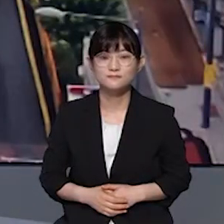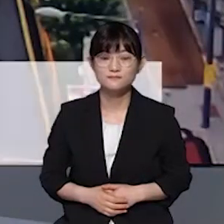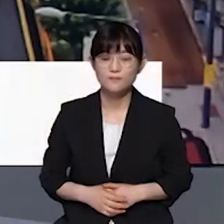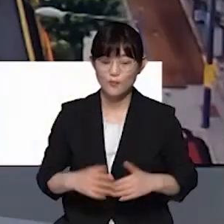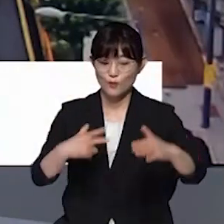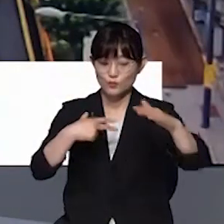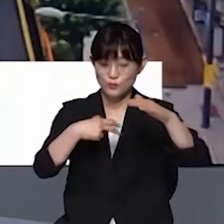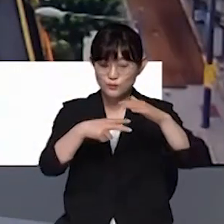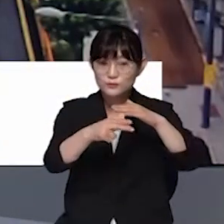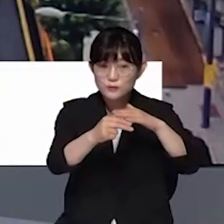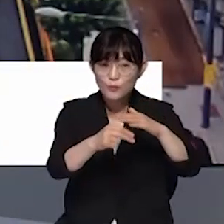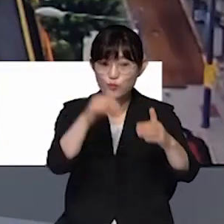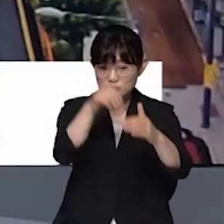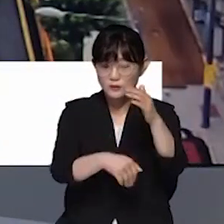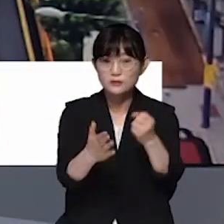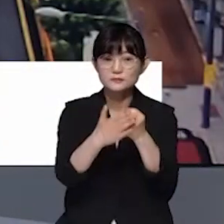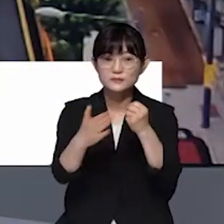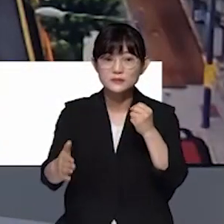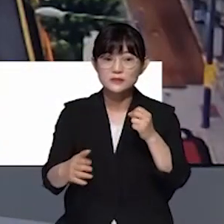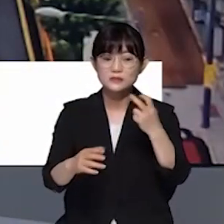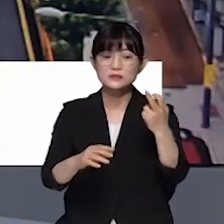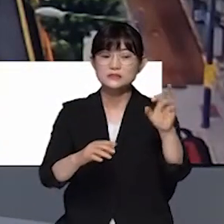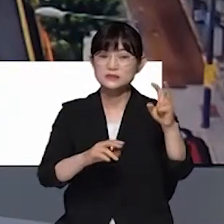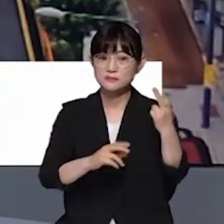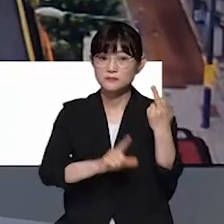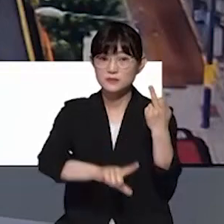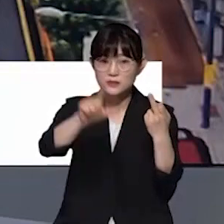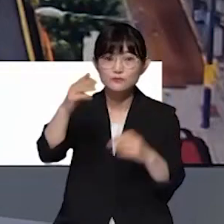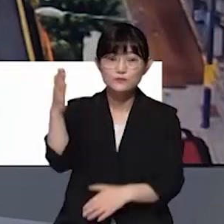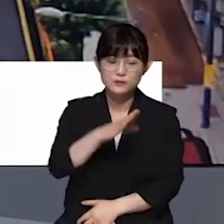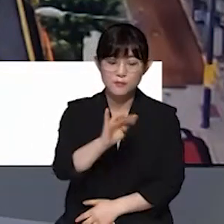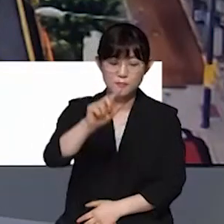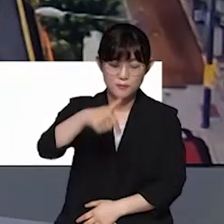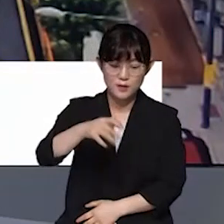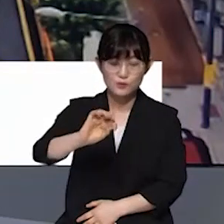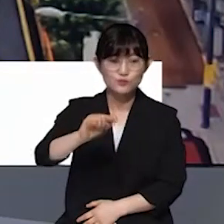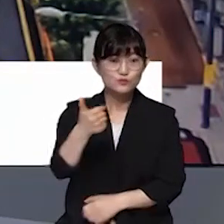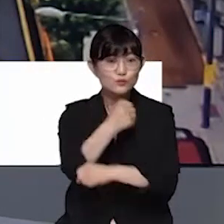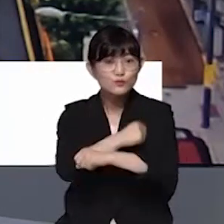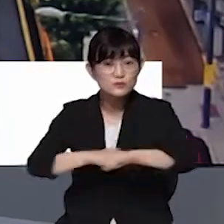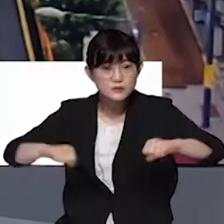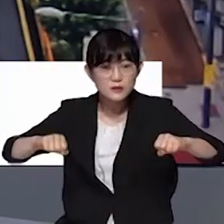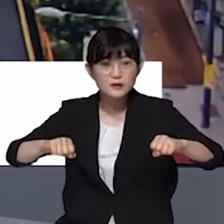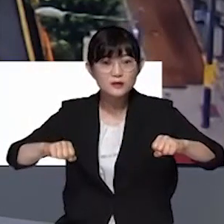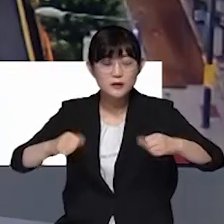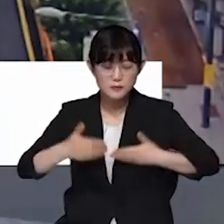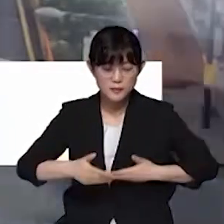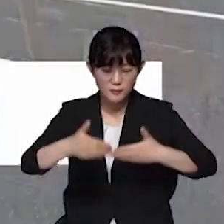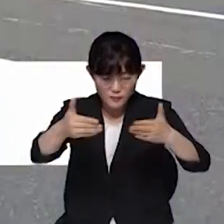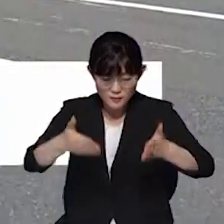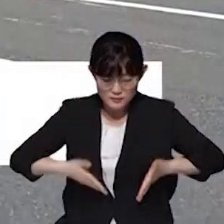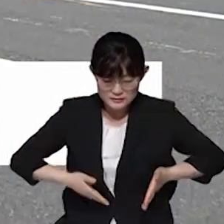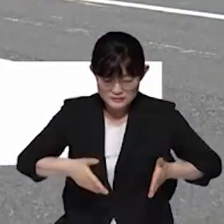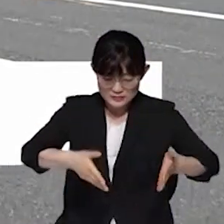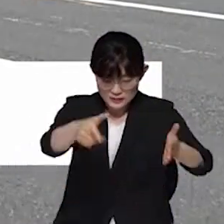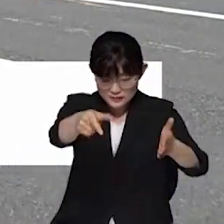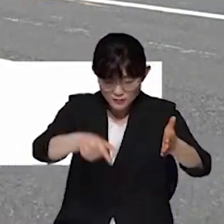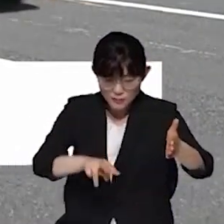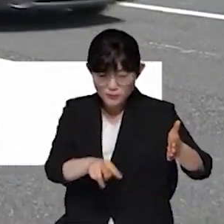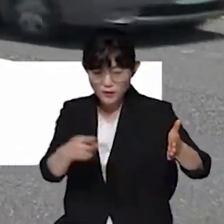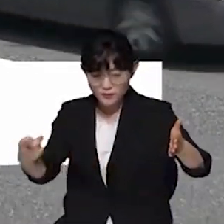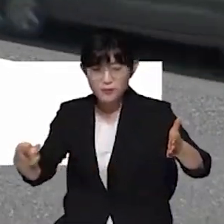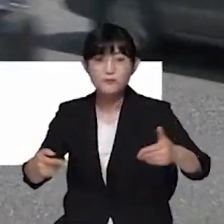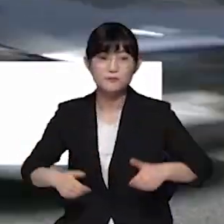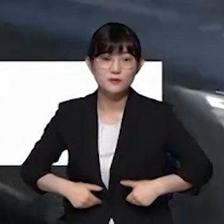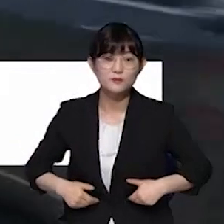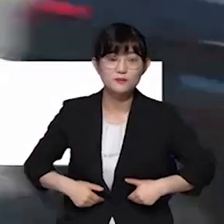도시철도 2호선 공사로 오는 12일부터 남구 백운교차로 구간의 단계별 차선 변환이 이루어질 예정입니다.